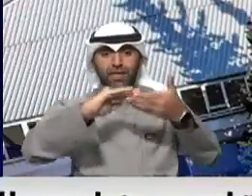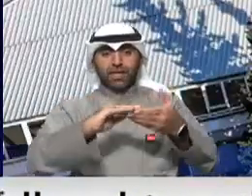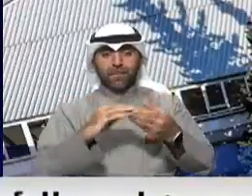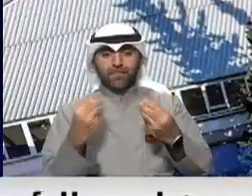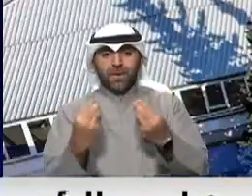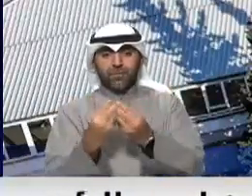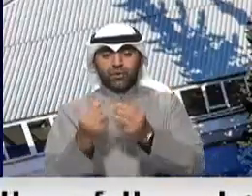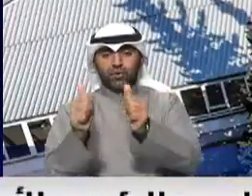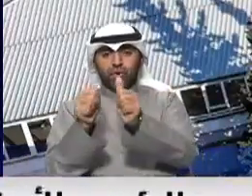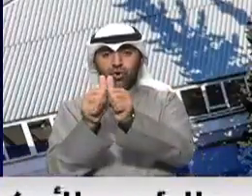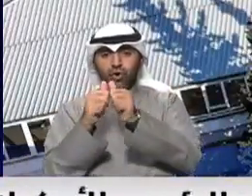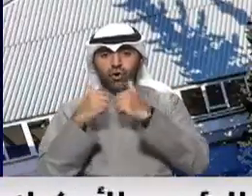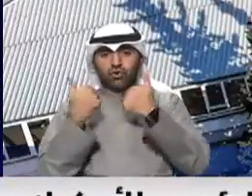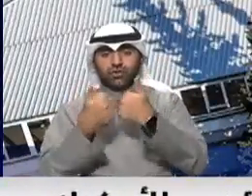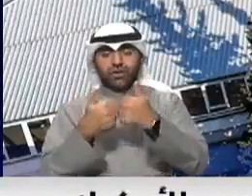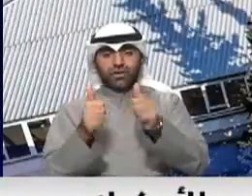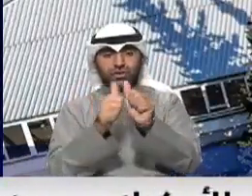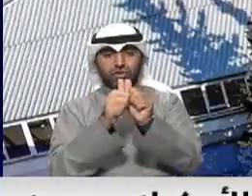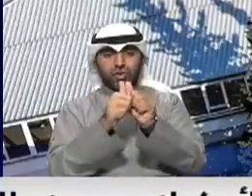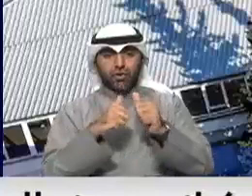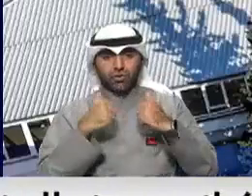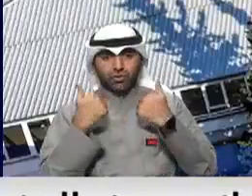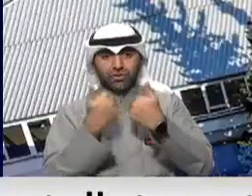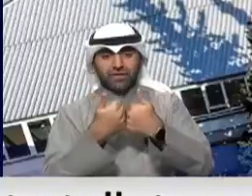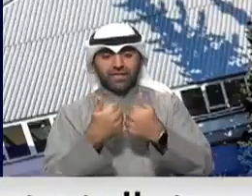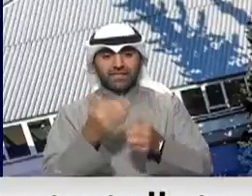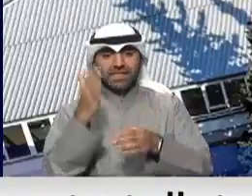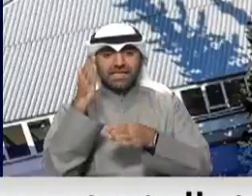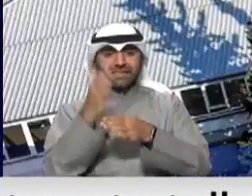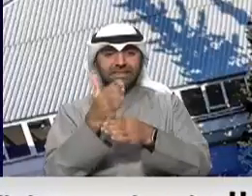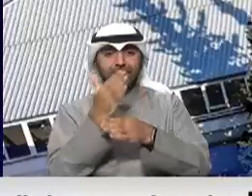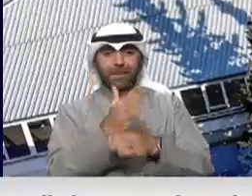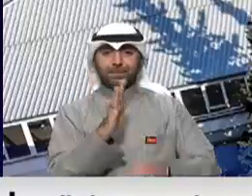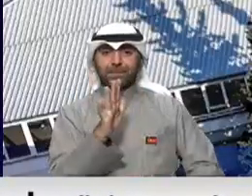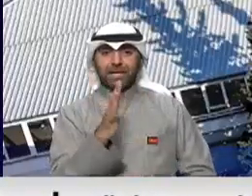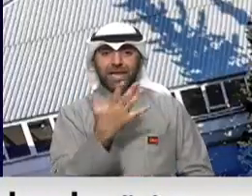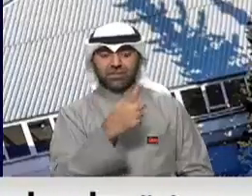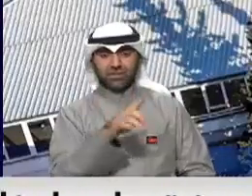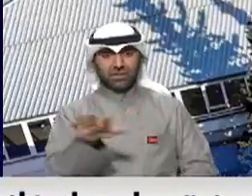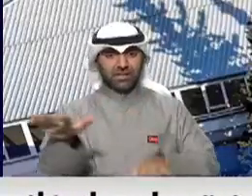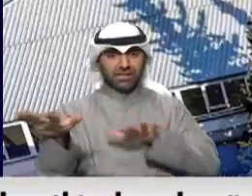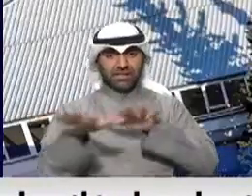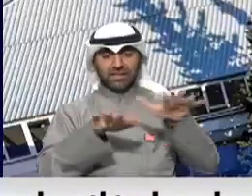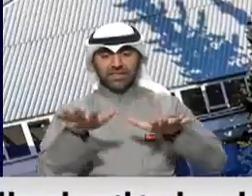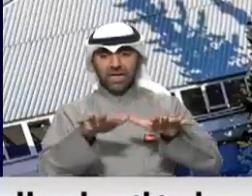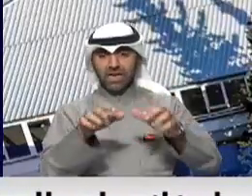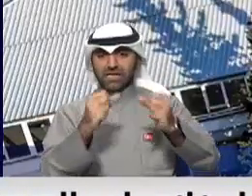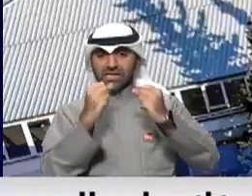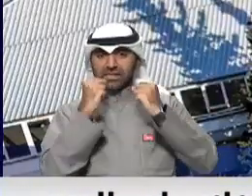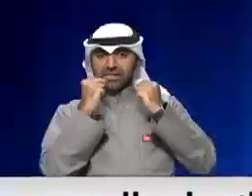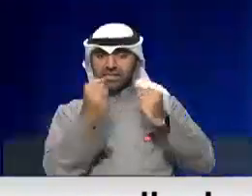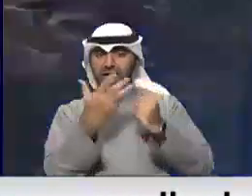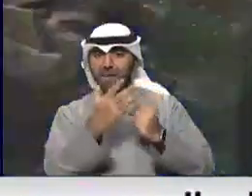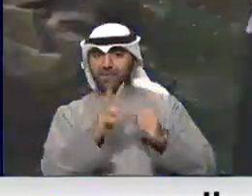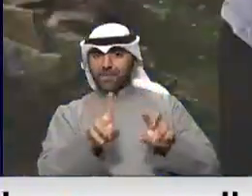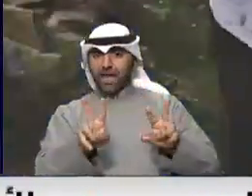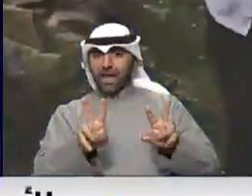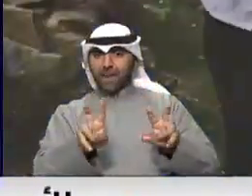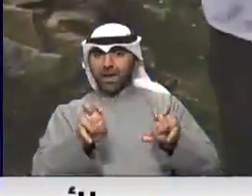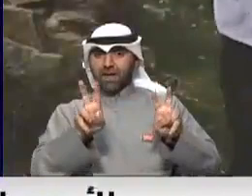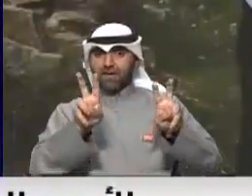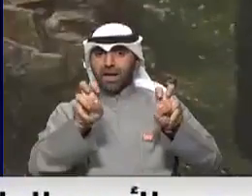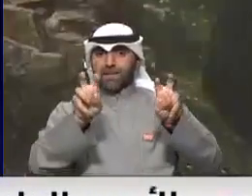يحتاجون إخواننا في سوريا وتركيا. تم تحديد هذه الأولويات عبر الجمعيات والمنظمات الدولية الشريكة لنا